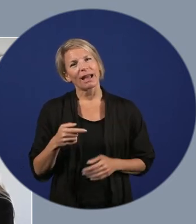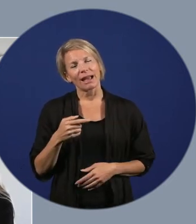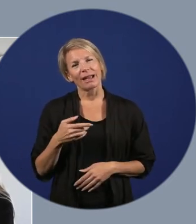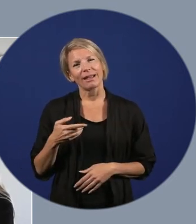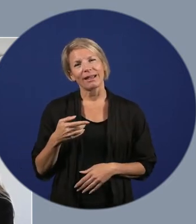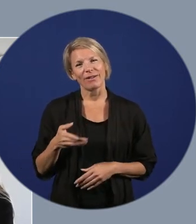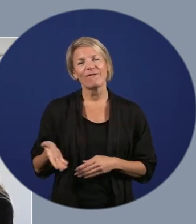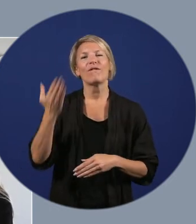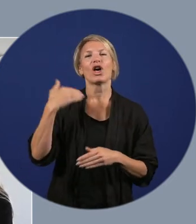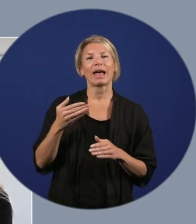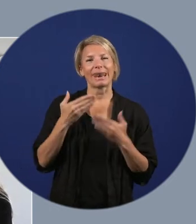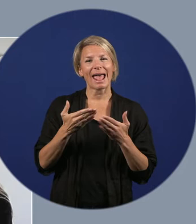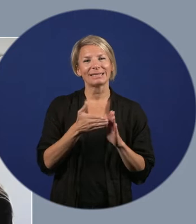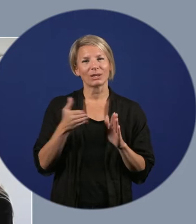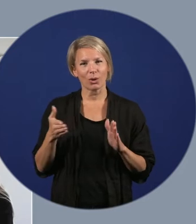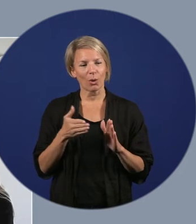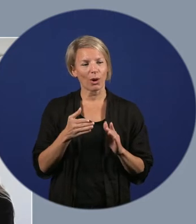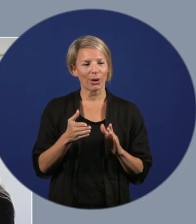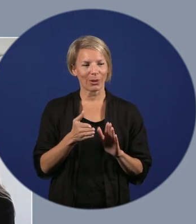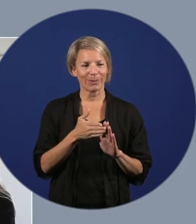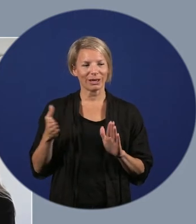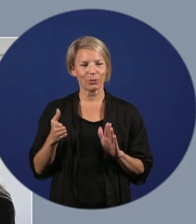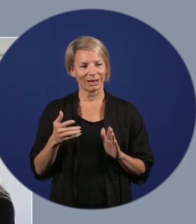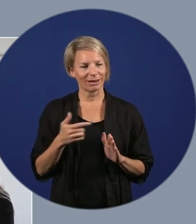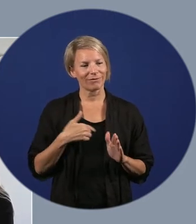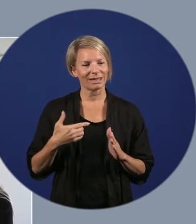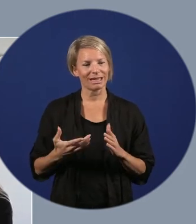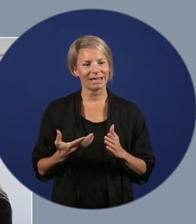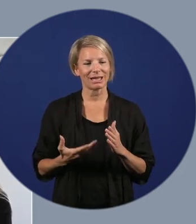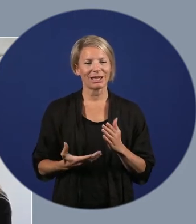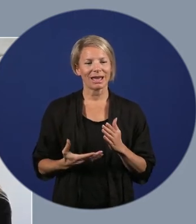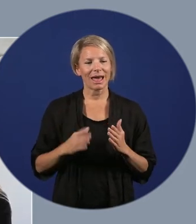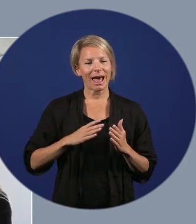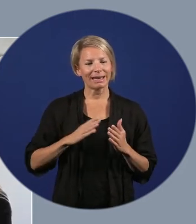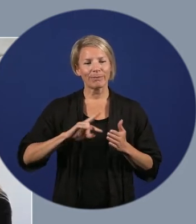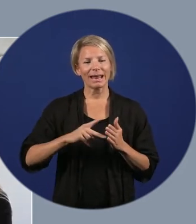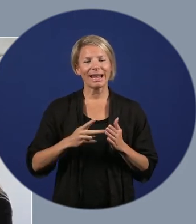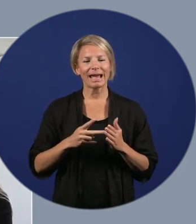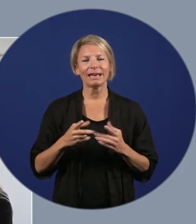att planera upp den valdebatt som vi har haft. Kanske vi återkommer till.